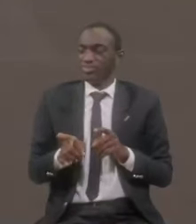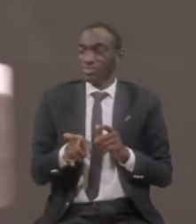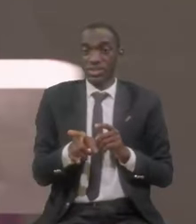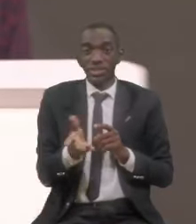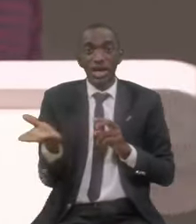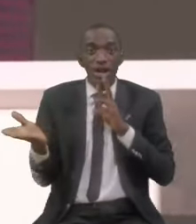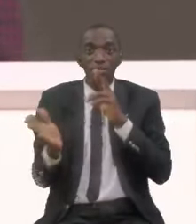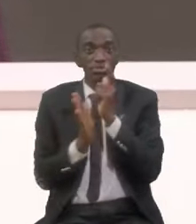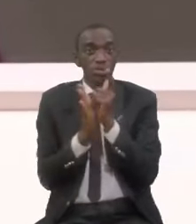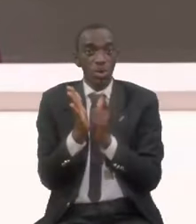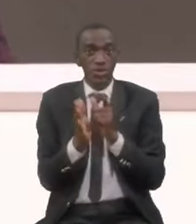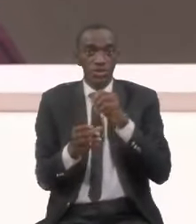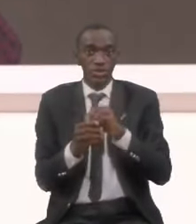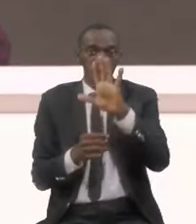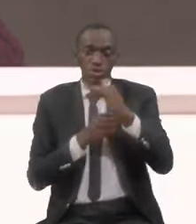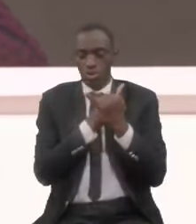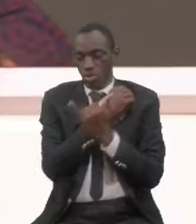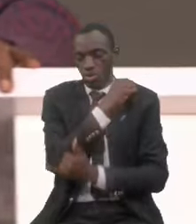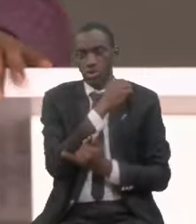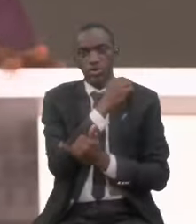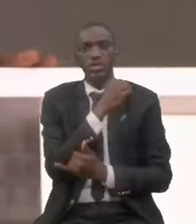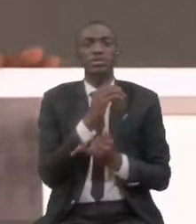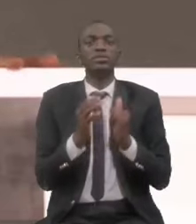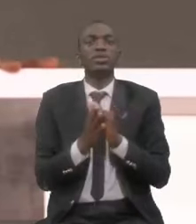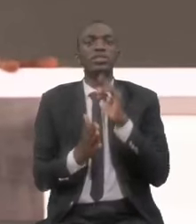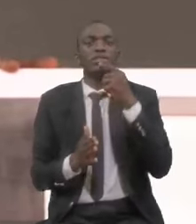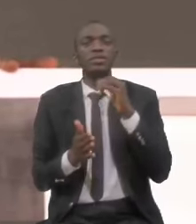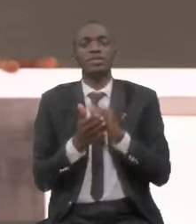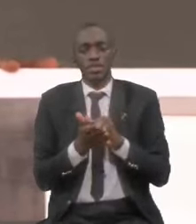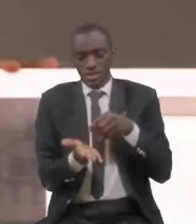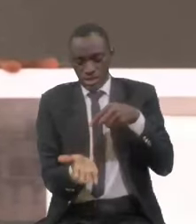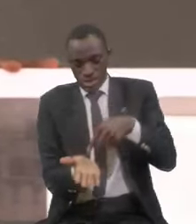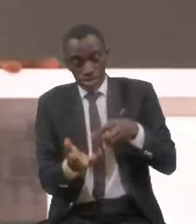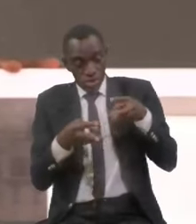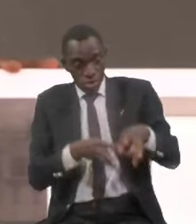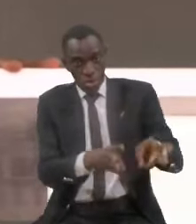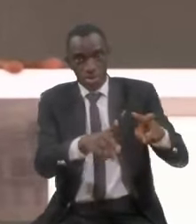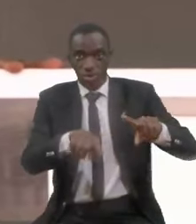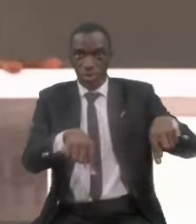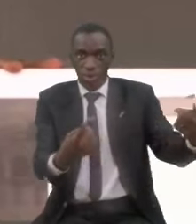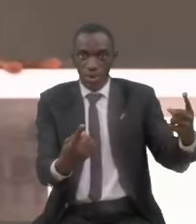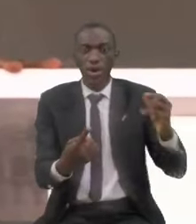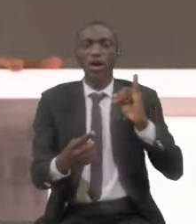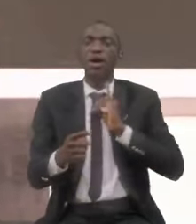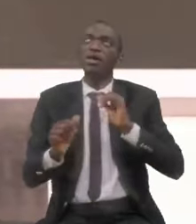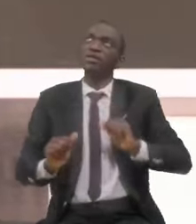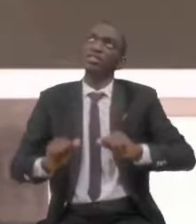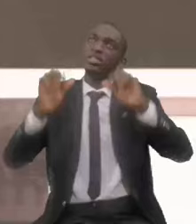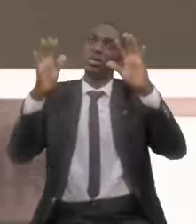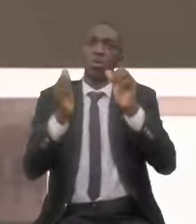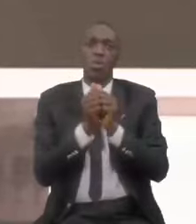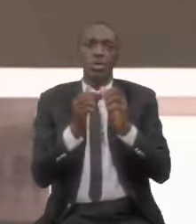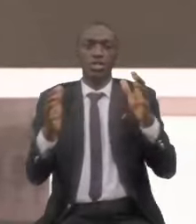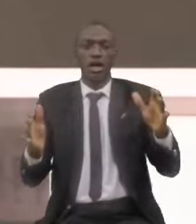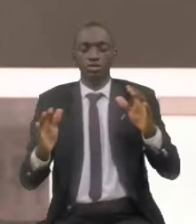dit, voici le chemin à suivre, je me soumets, mais sans me soumettre au